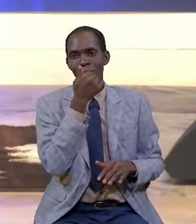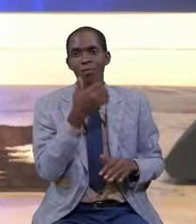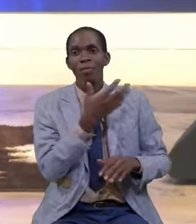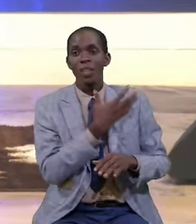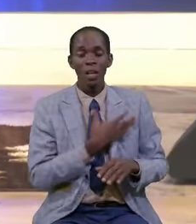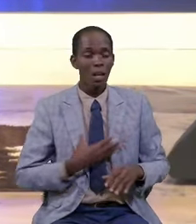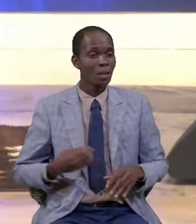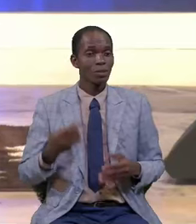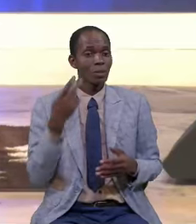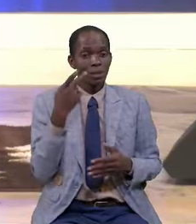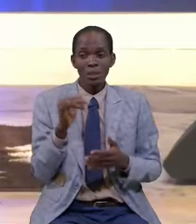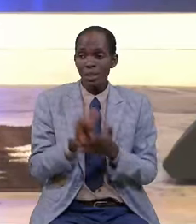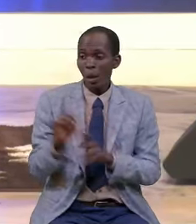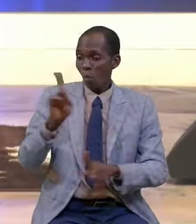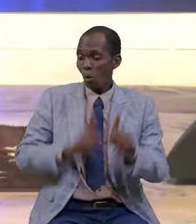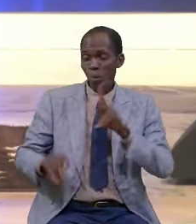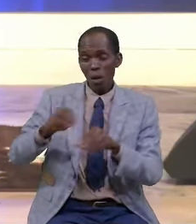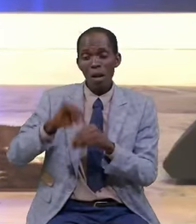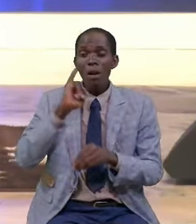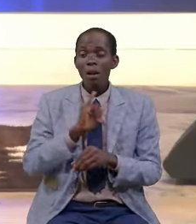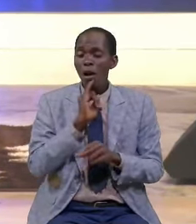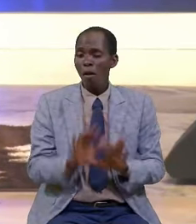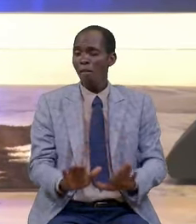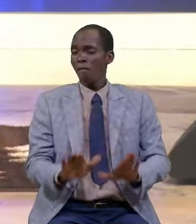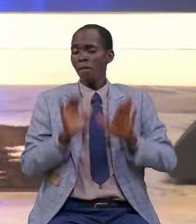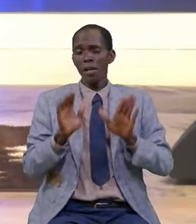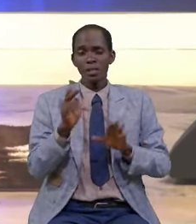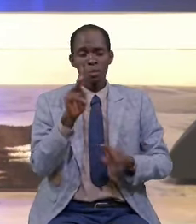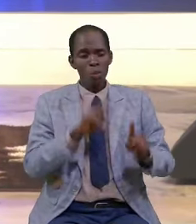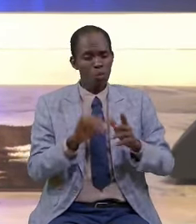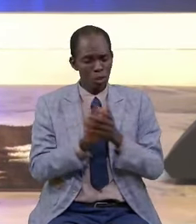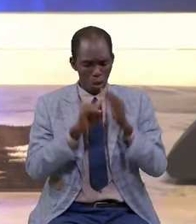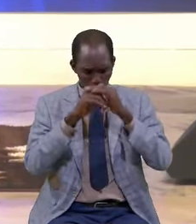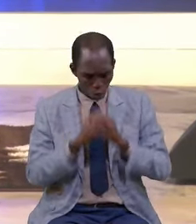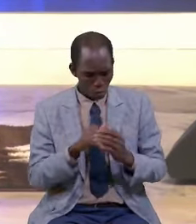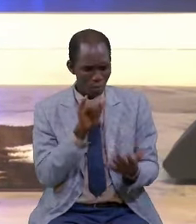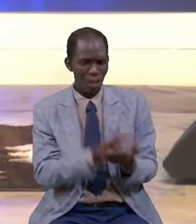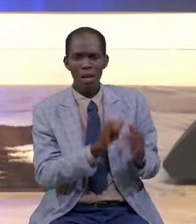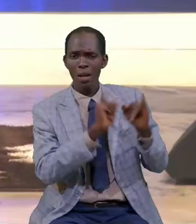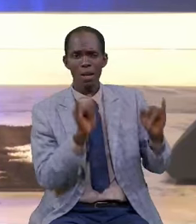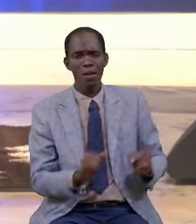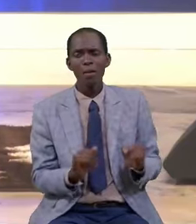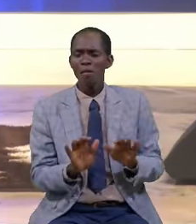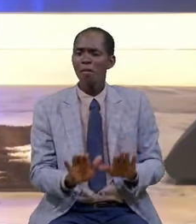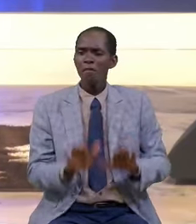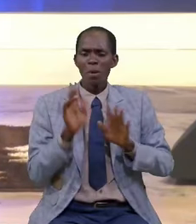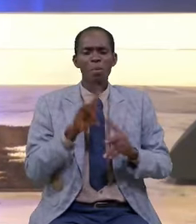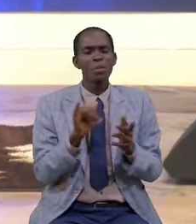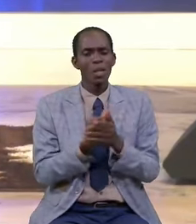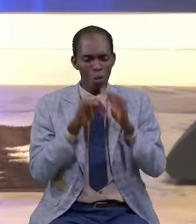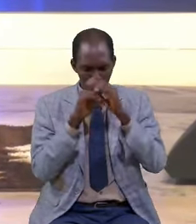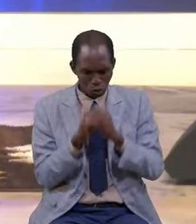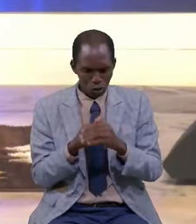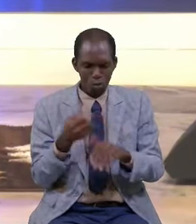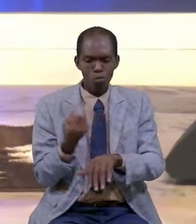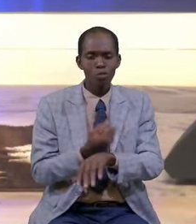Mais quand certains croyants, ils craignent ceux qui adorent les idoles, ils craignent ceux qui adorent la